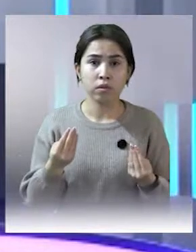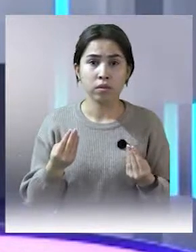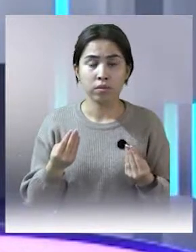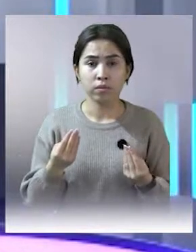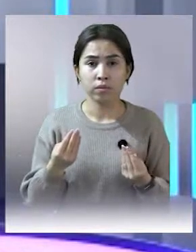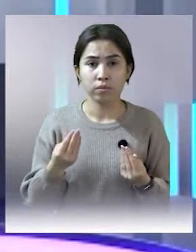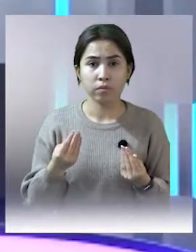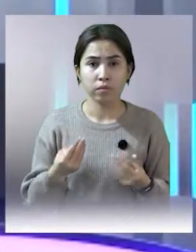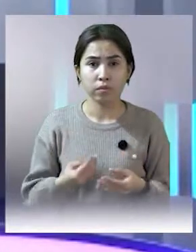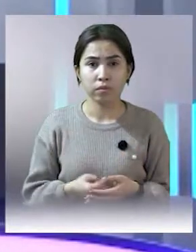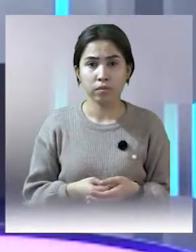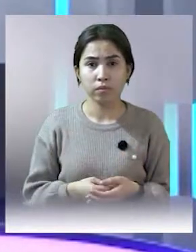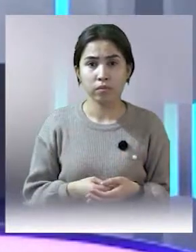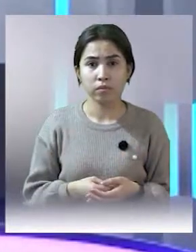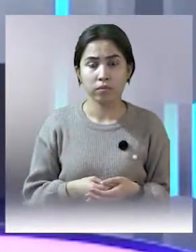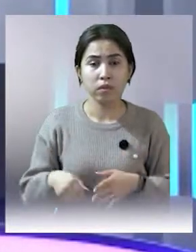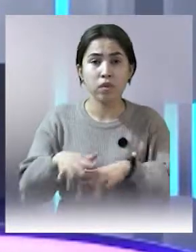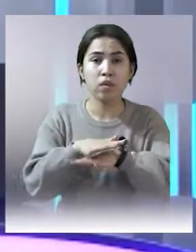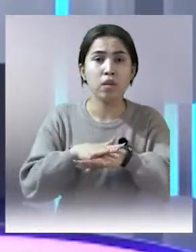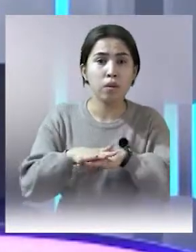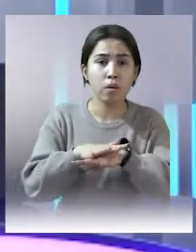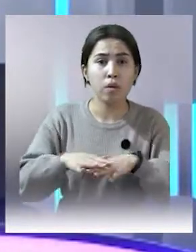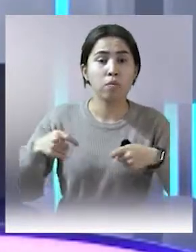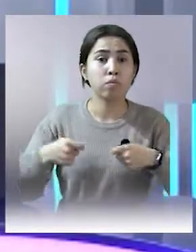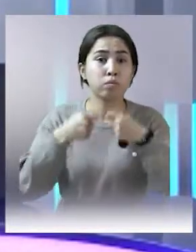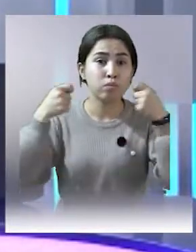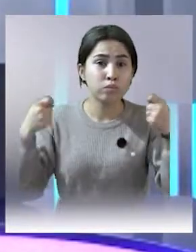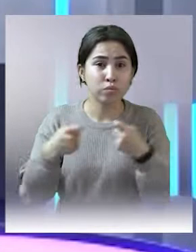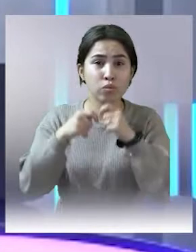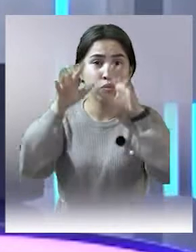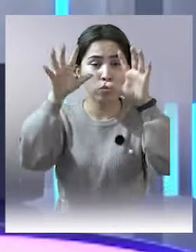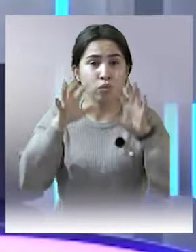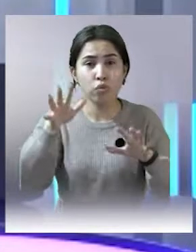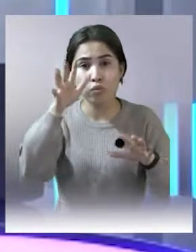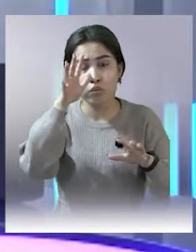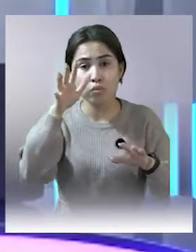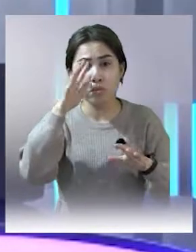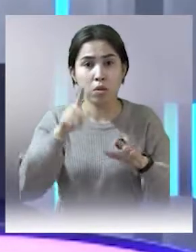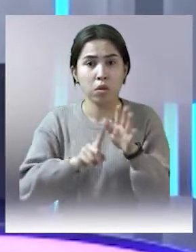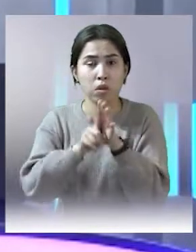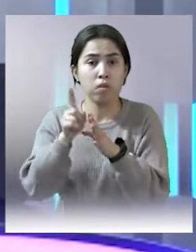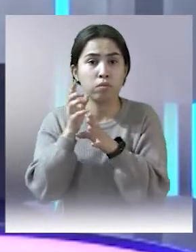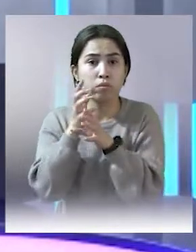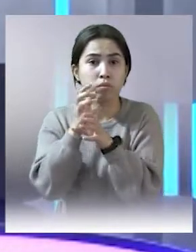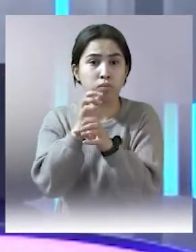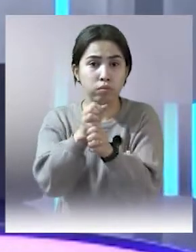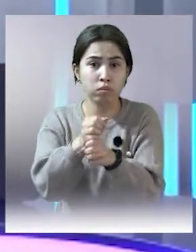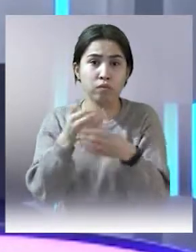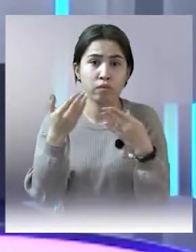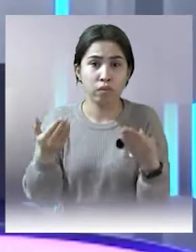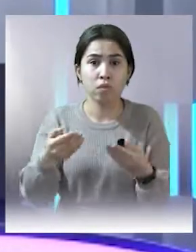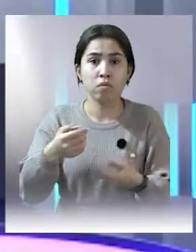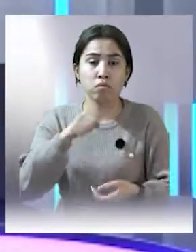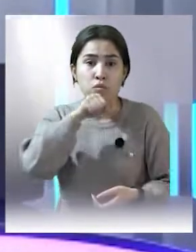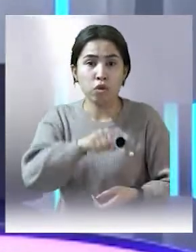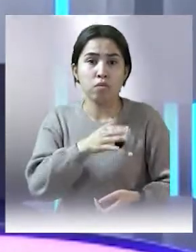Өрлеу біліктілікті арттыру ұлттық орталығының аймақтағы филиалы бүгін ашық есік күнін өткізді. Жыл бойында атқарған тірліктерін